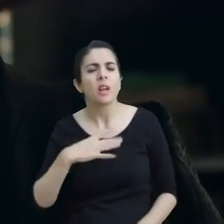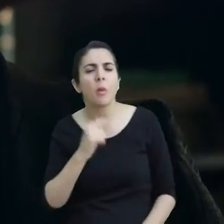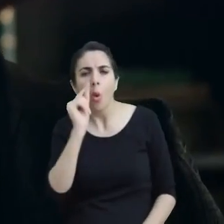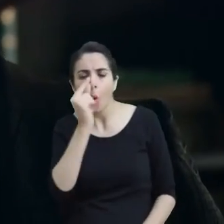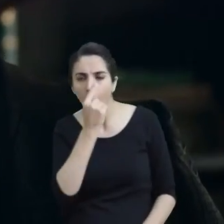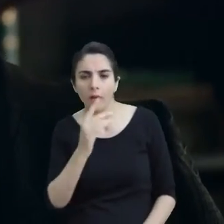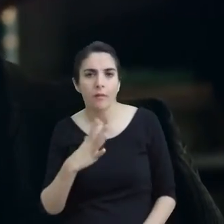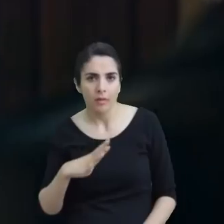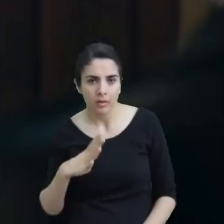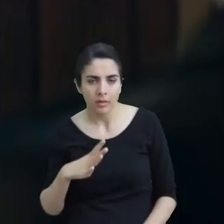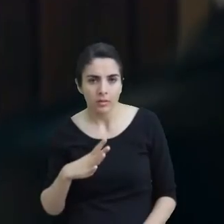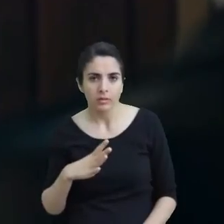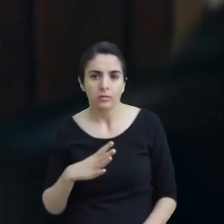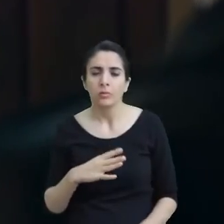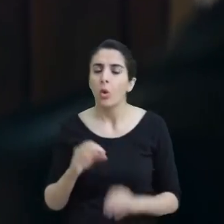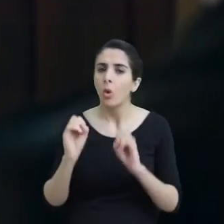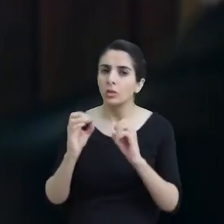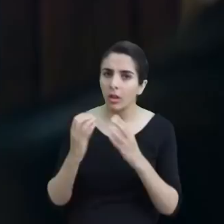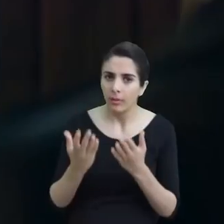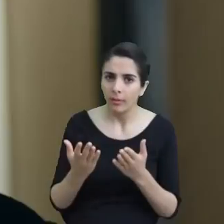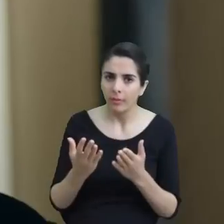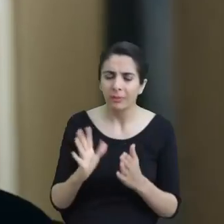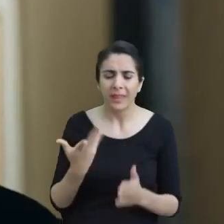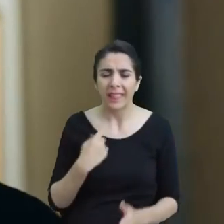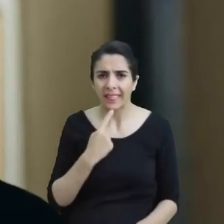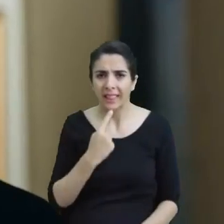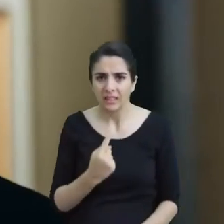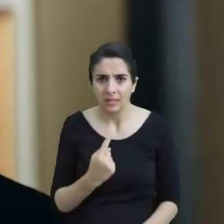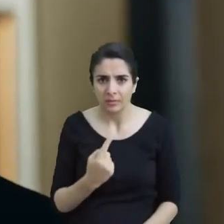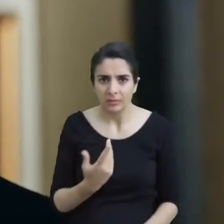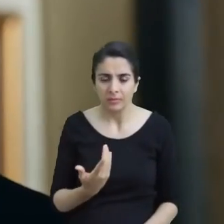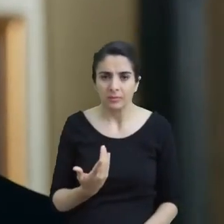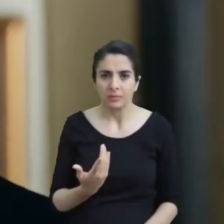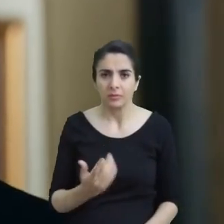İsteğim oldukça basittir. Hocam, nasıl desem,